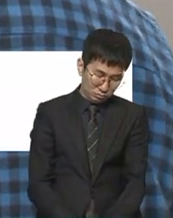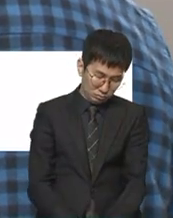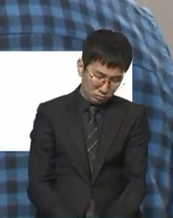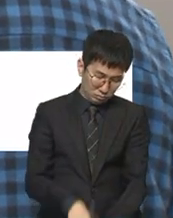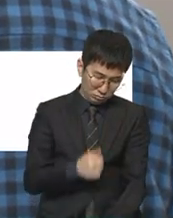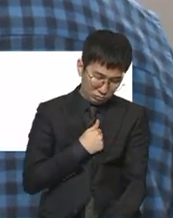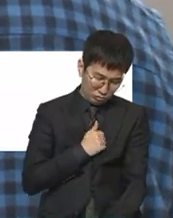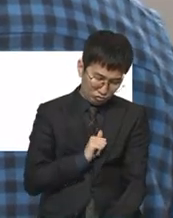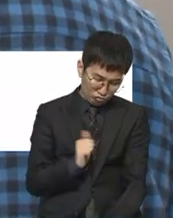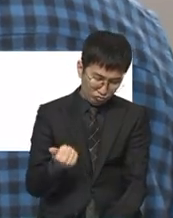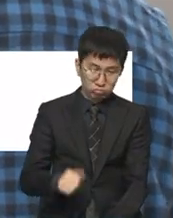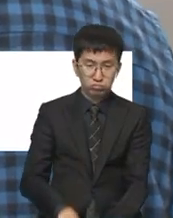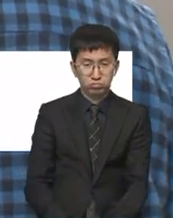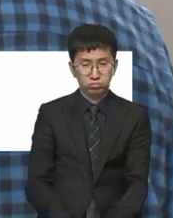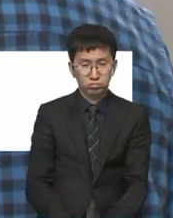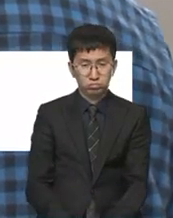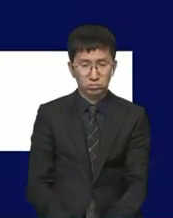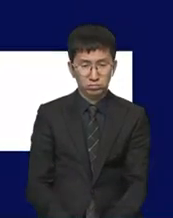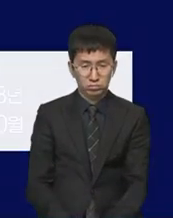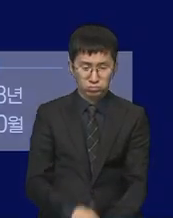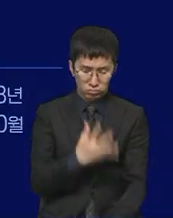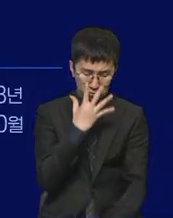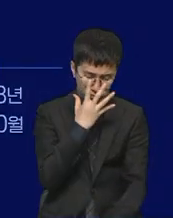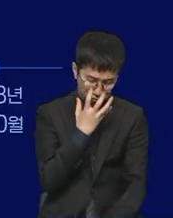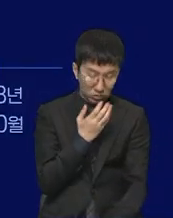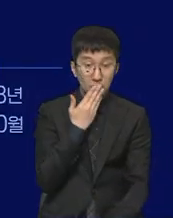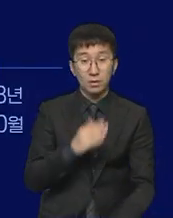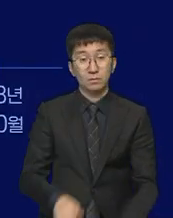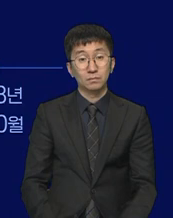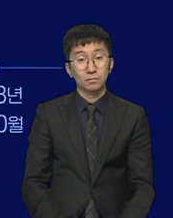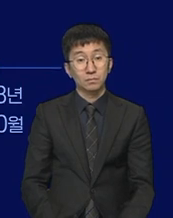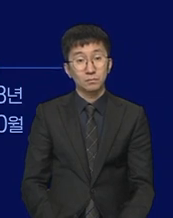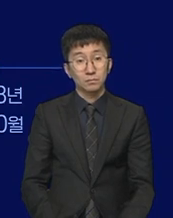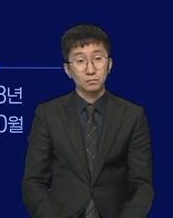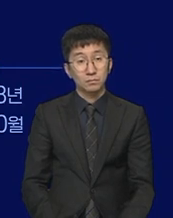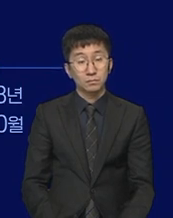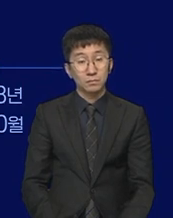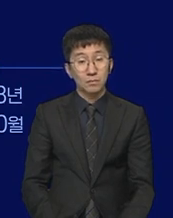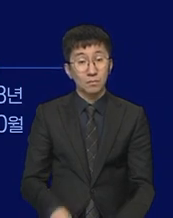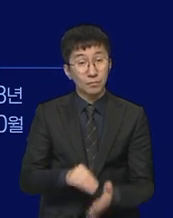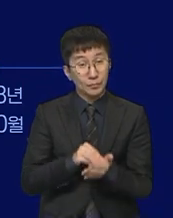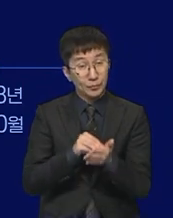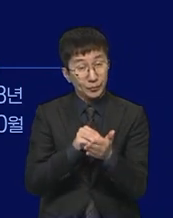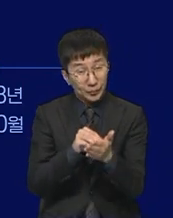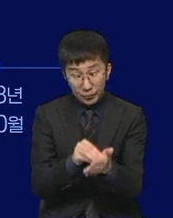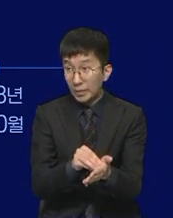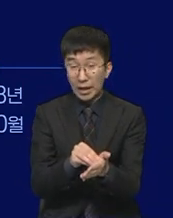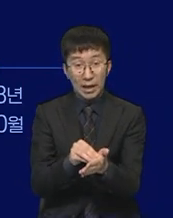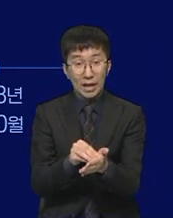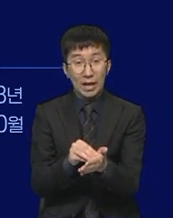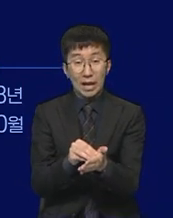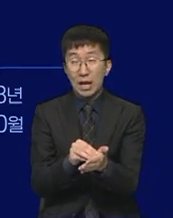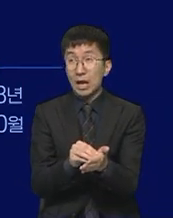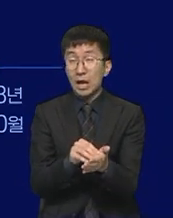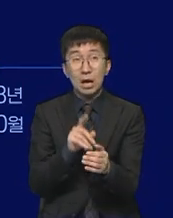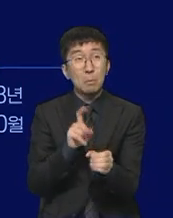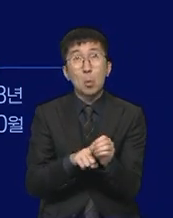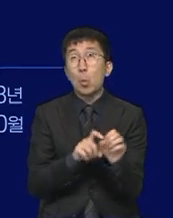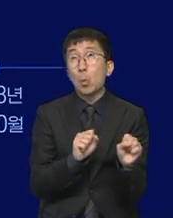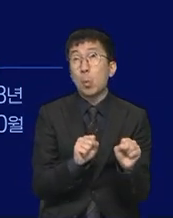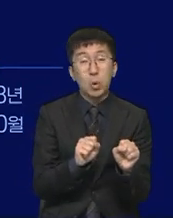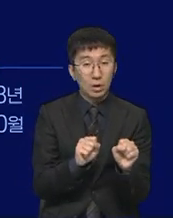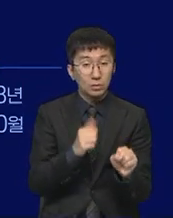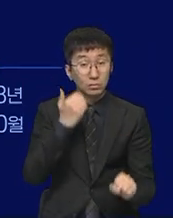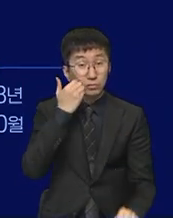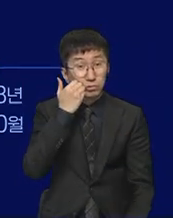떨어지고 우울한 느낌이 반복되면서. 실제 경제활동에 참가해 취업이나 실업 상태가 아니라 막연히 쉬었다는